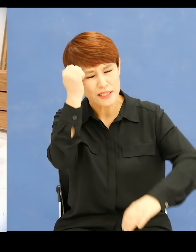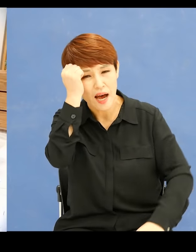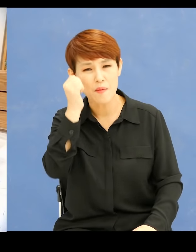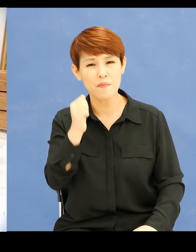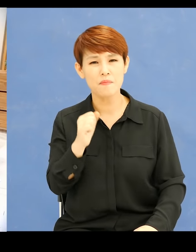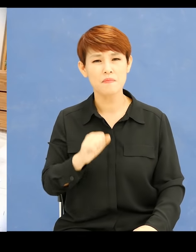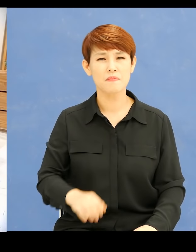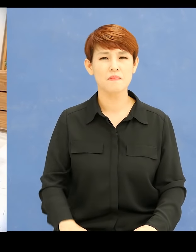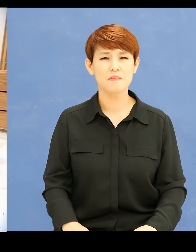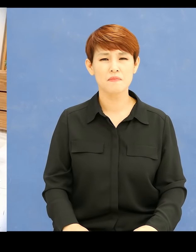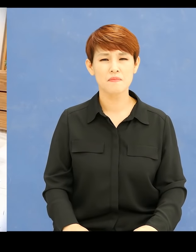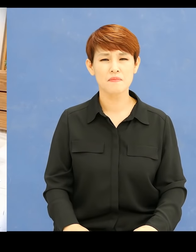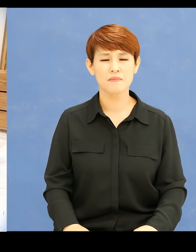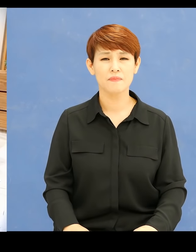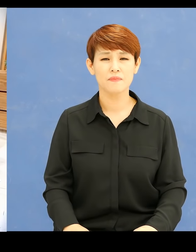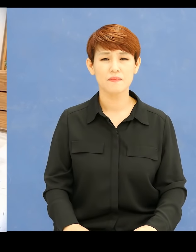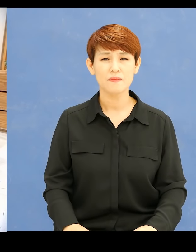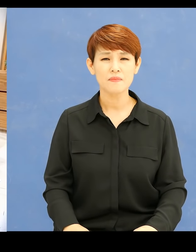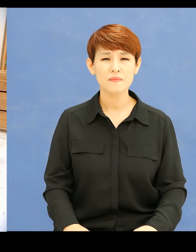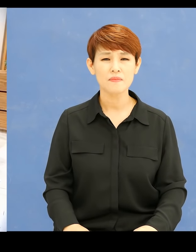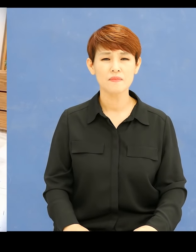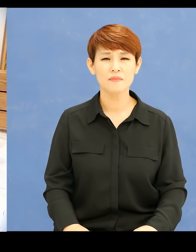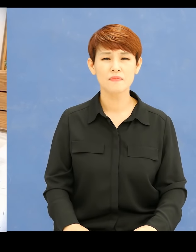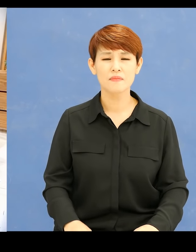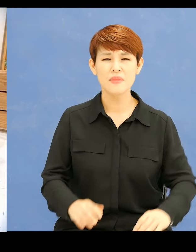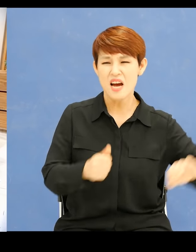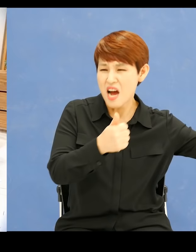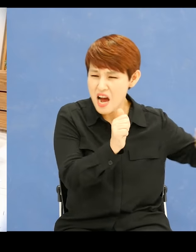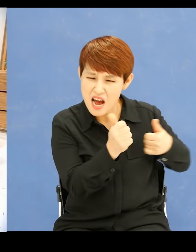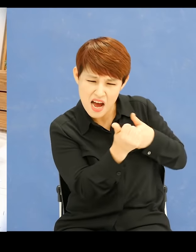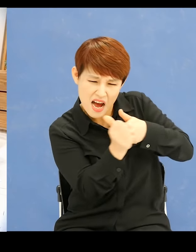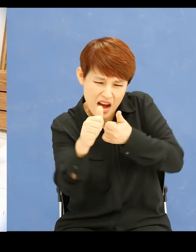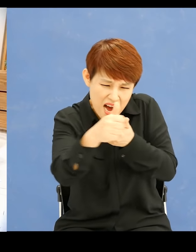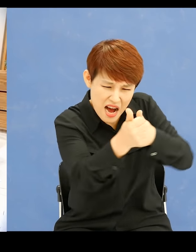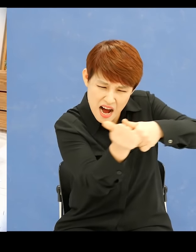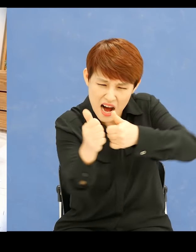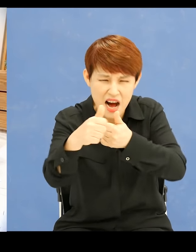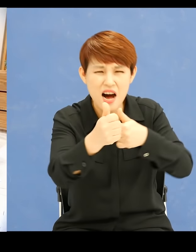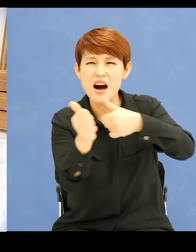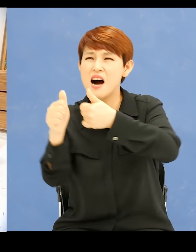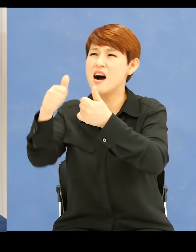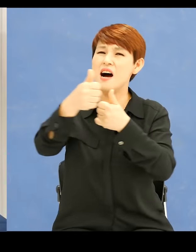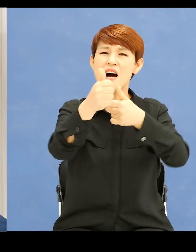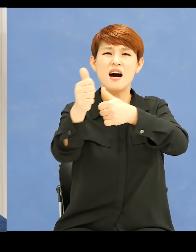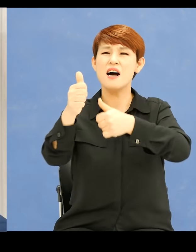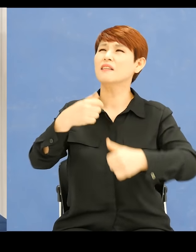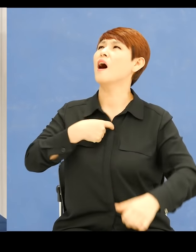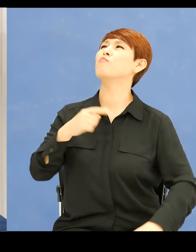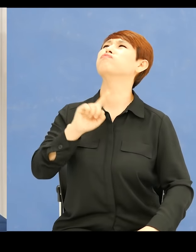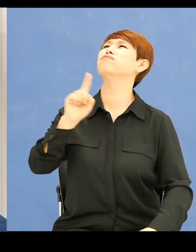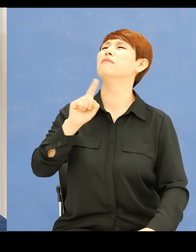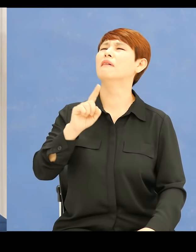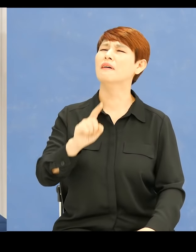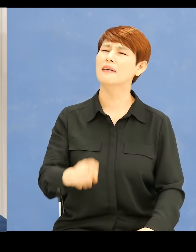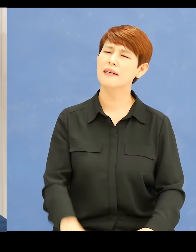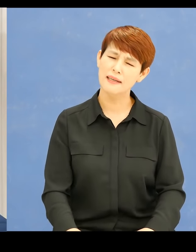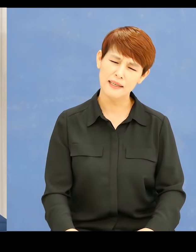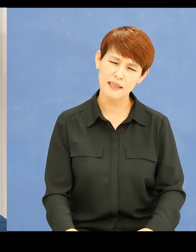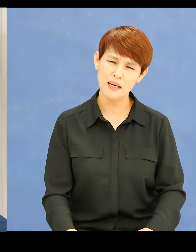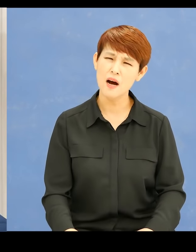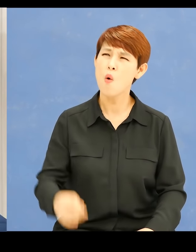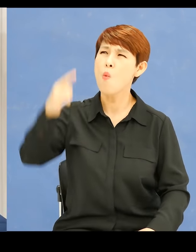또 짐승이 도망가고 짐승이 쫓아가야 되는 그곳에 사람이 쫓아오고 사람이 도망가는 말도 안 되는 일이 벌어지면서 네. 얼마나 많은